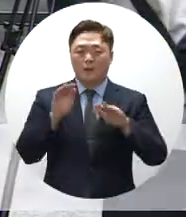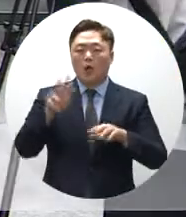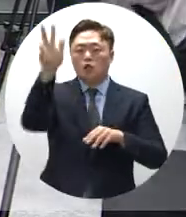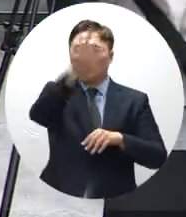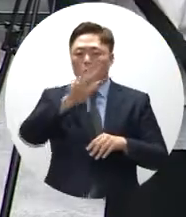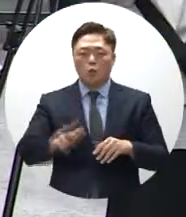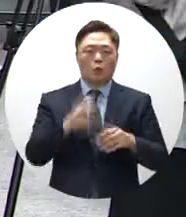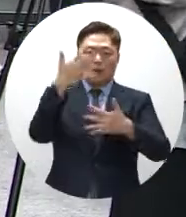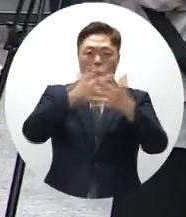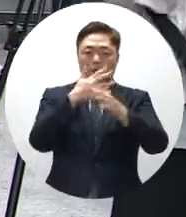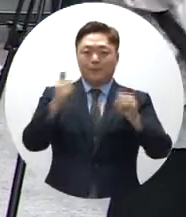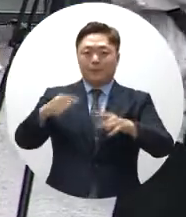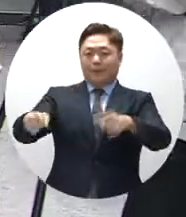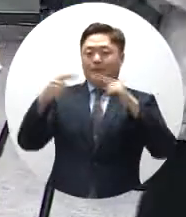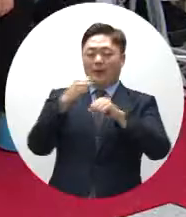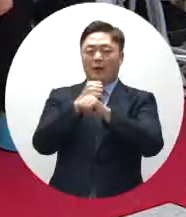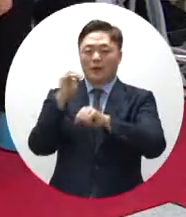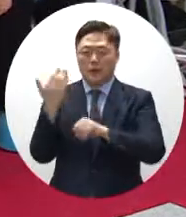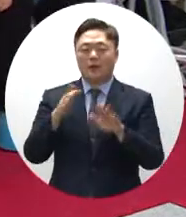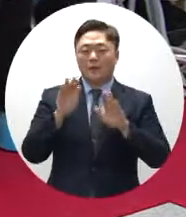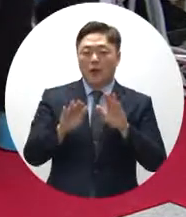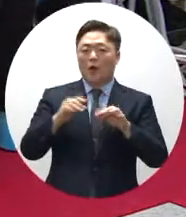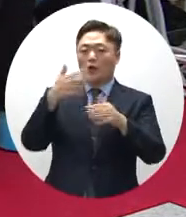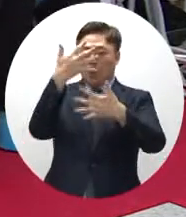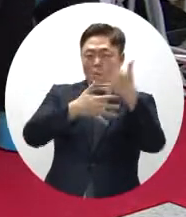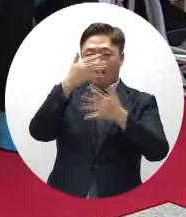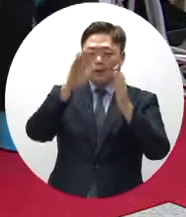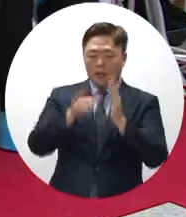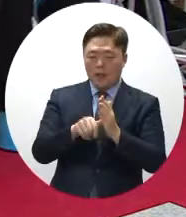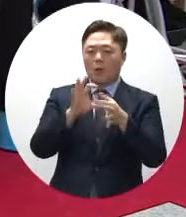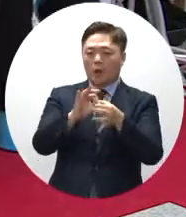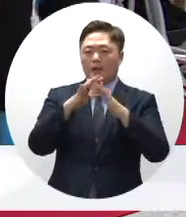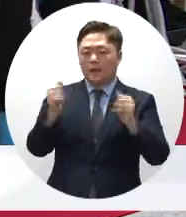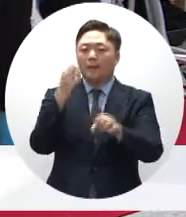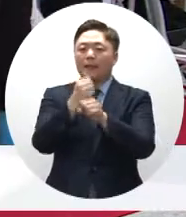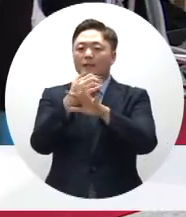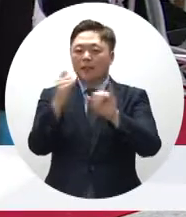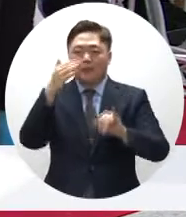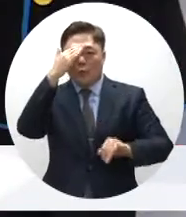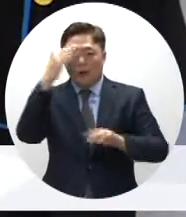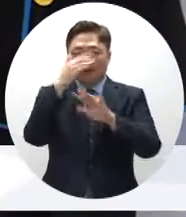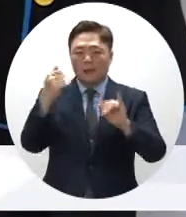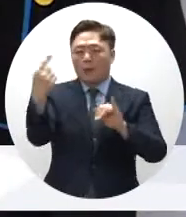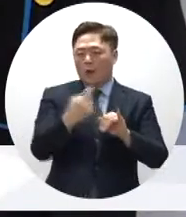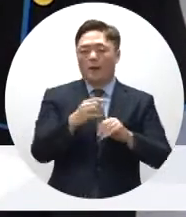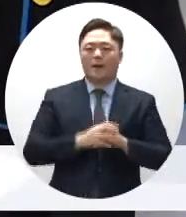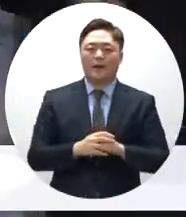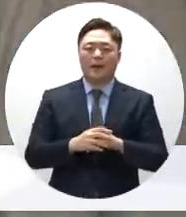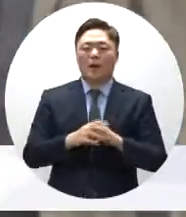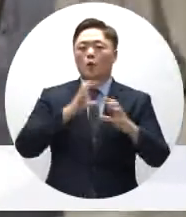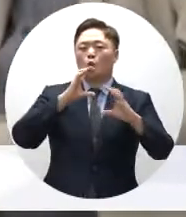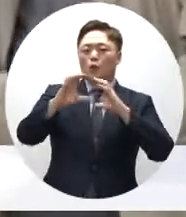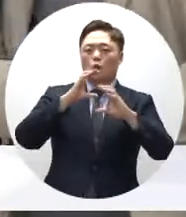전국의 많은 영화인들이 찾아온 영화제에서는 영화제 기간 내내 영화 관계자, 창작자, 관객들이